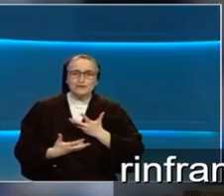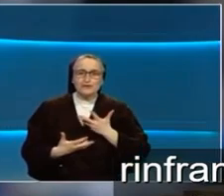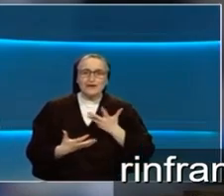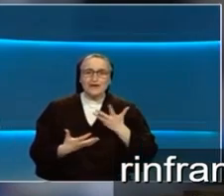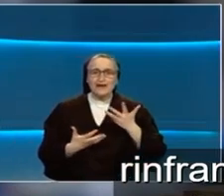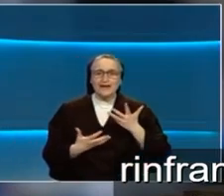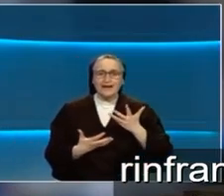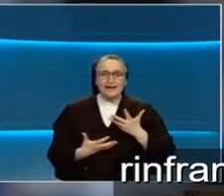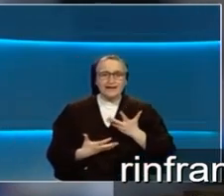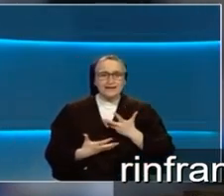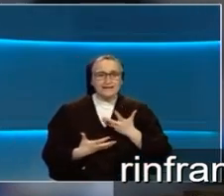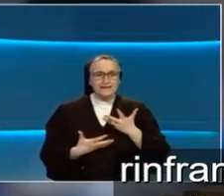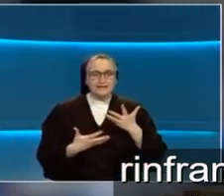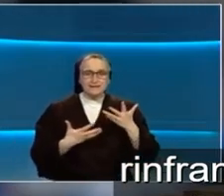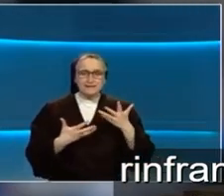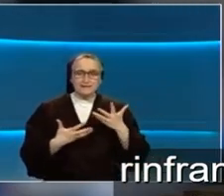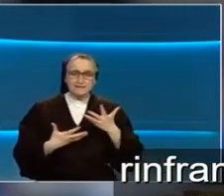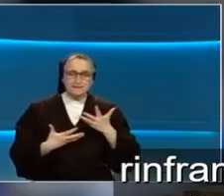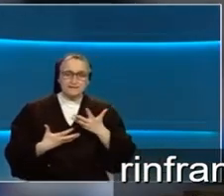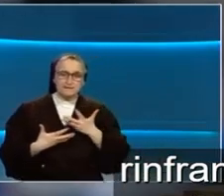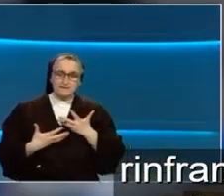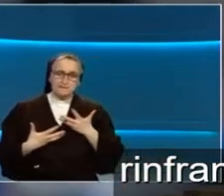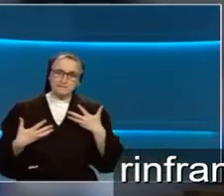Sapientiam prestans